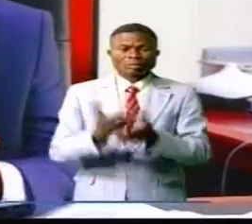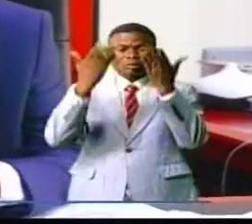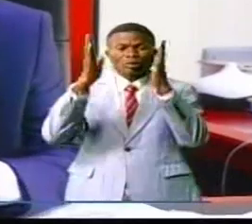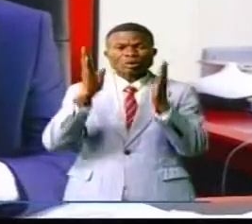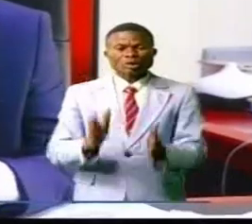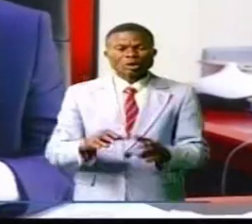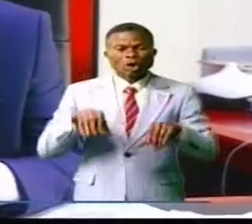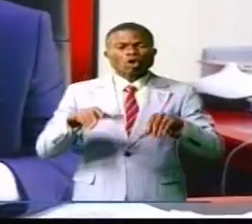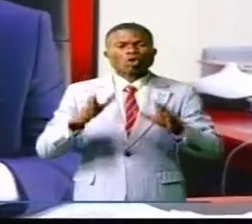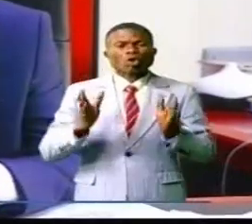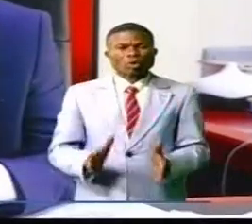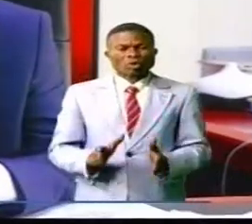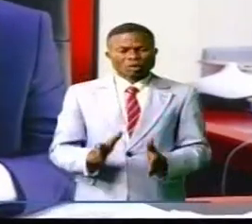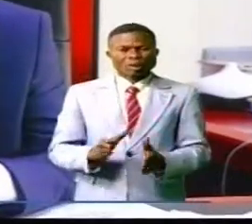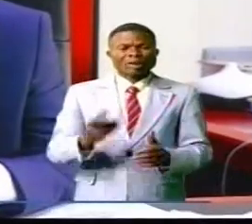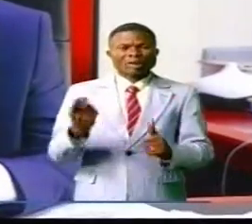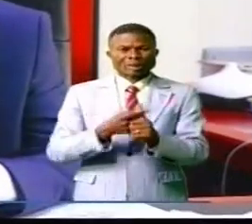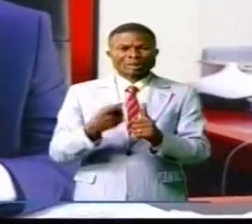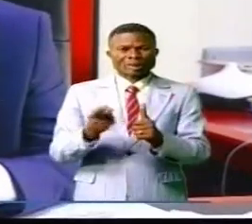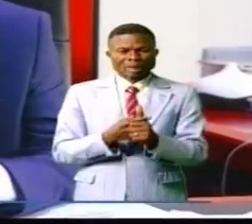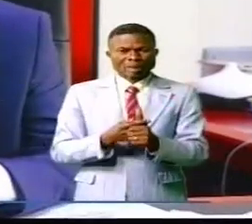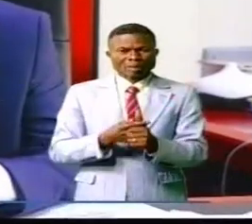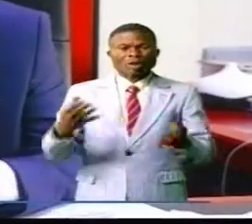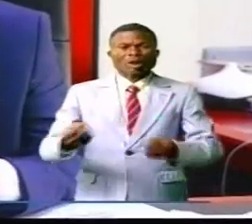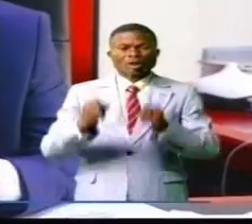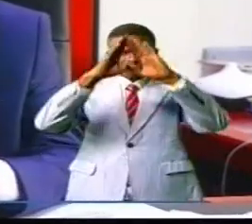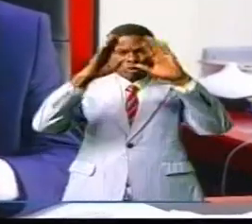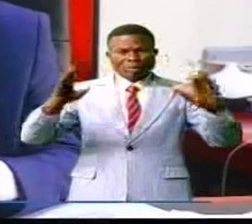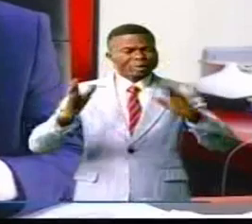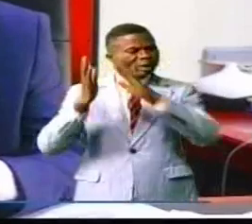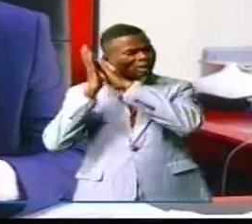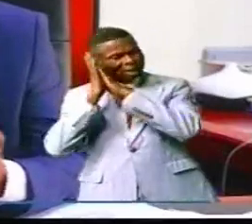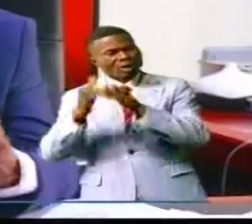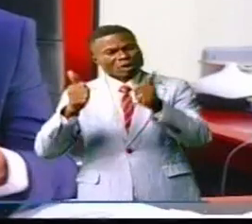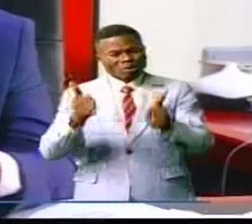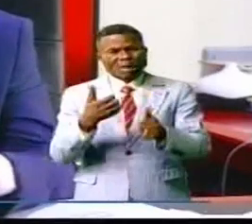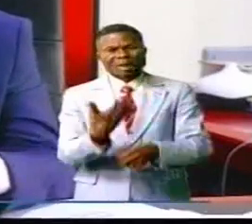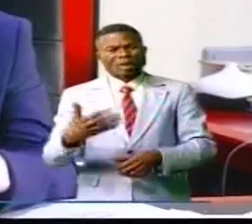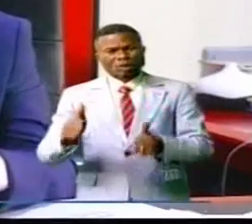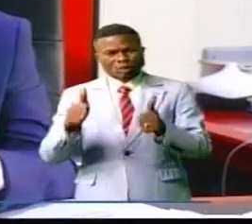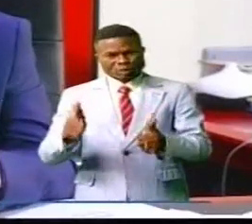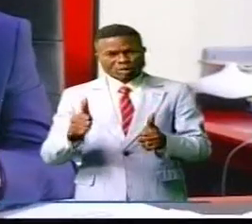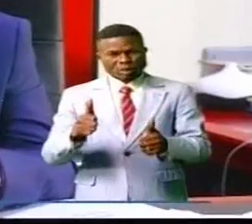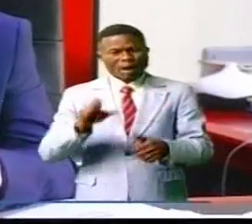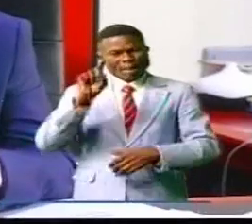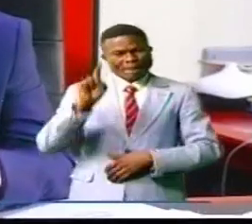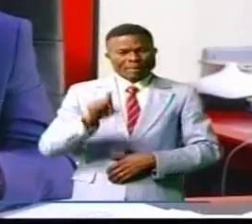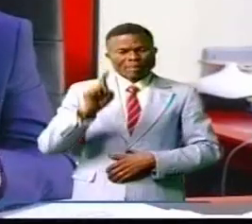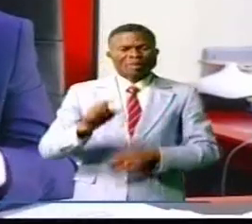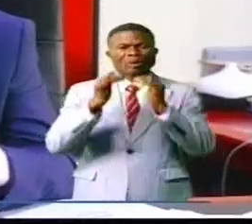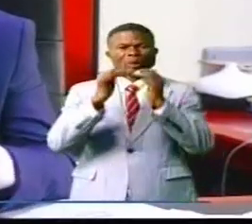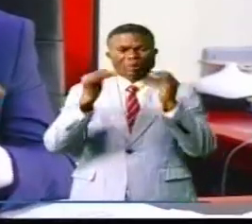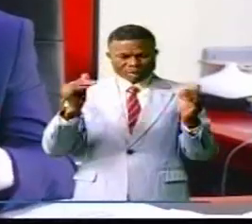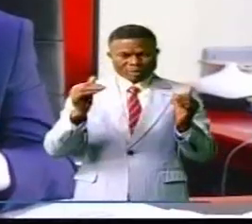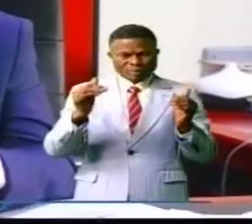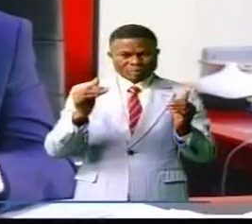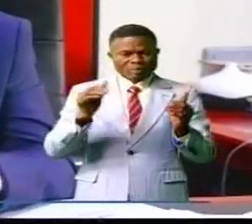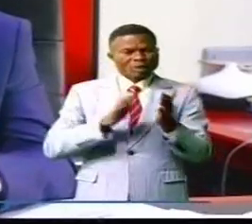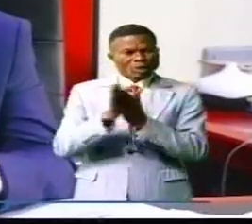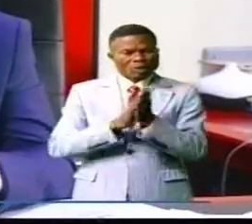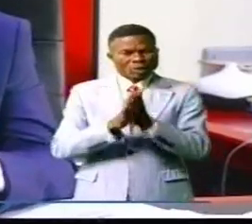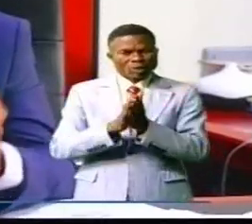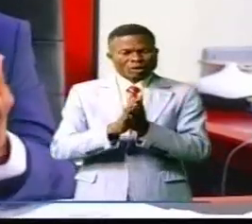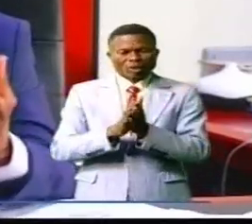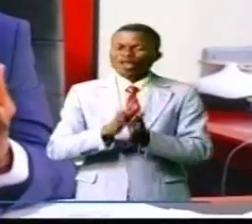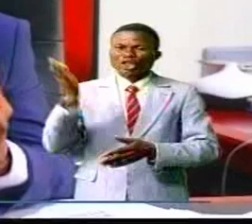l'étudiant congolais retrouve des résidences tout à fait équipées. Nous avons plus besoin de paix. Nous ne souhaitons pas